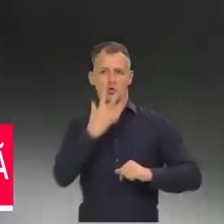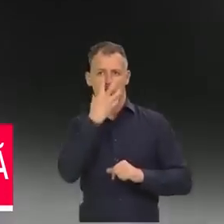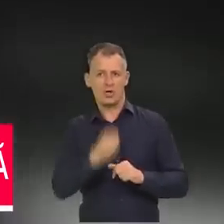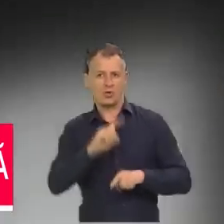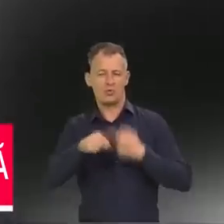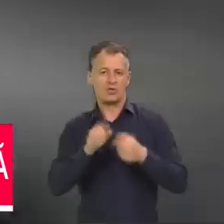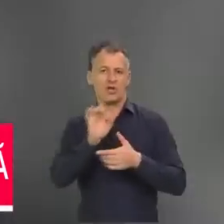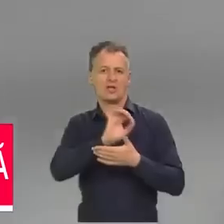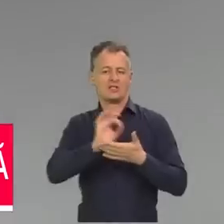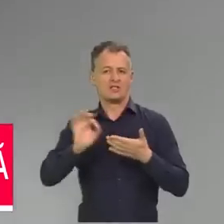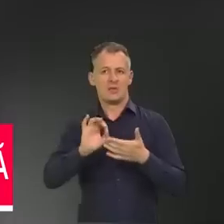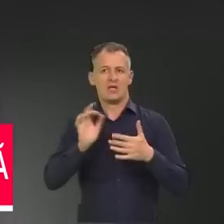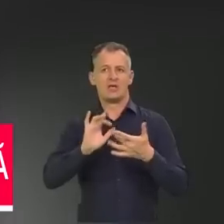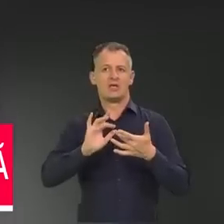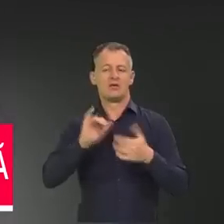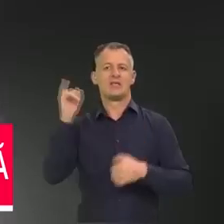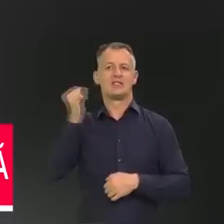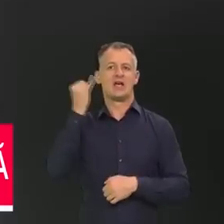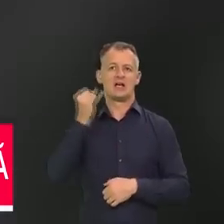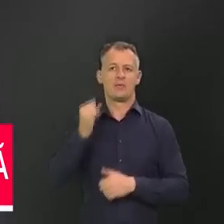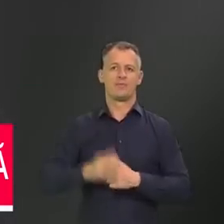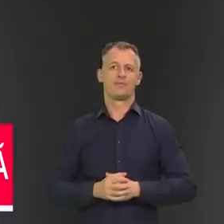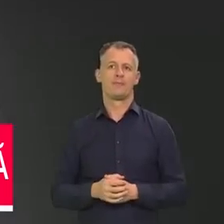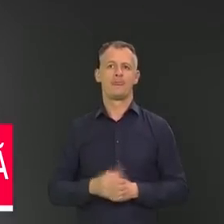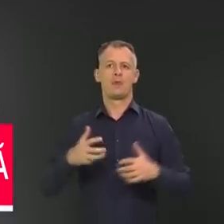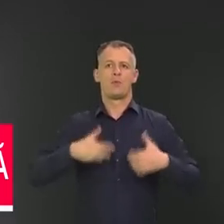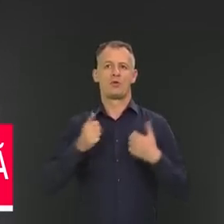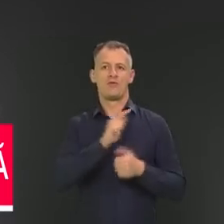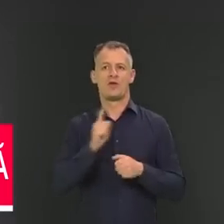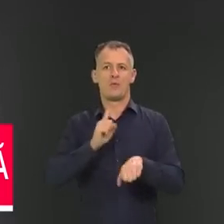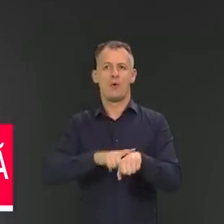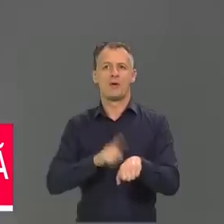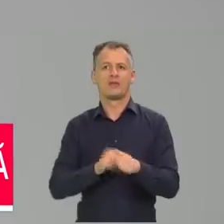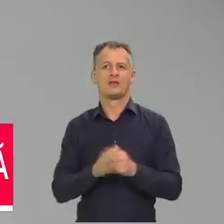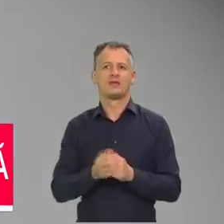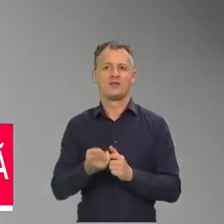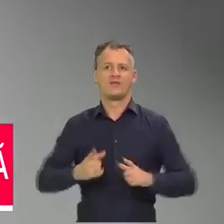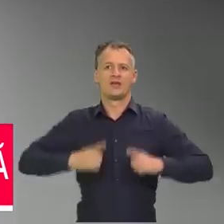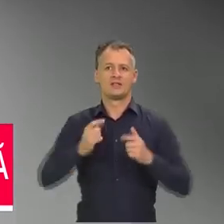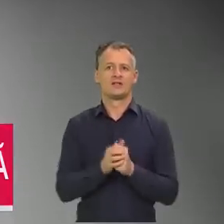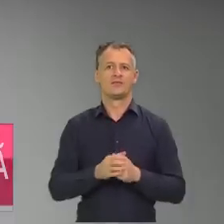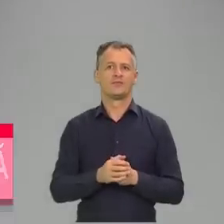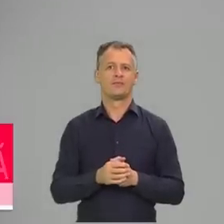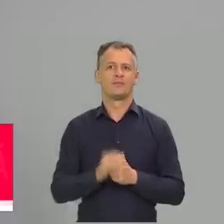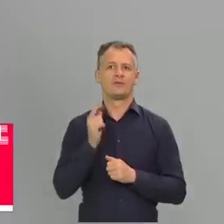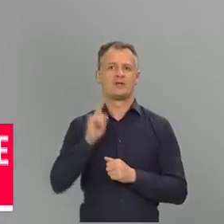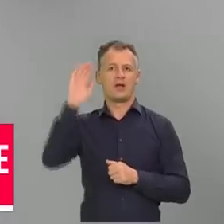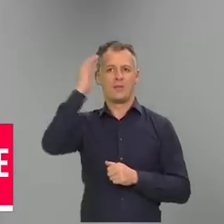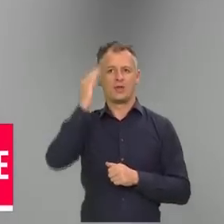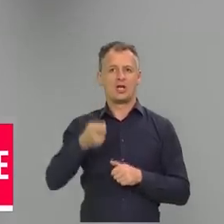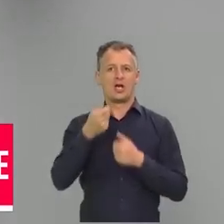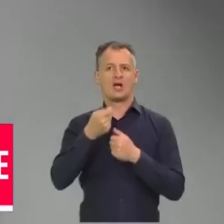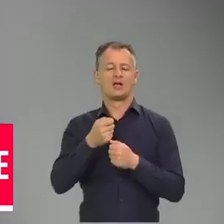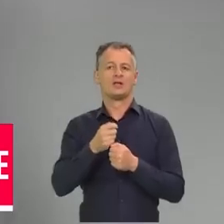la ultimul clip de pe Instagram. Enjoy every moment you have, because in life there are no rewinds, only flashbacks. Make sure it's all worth